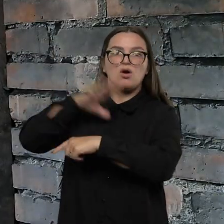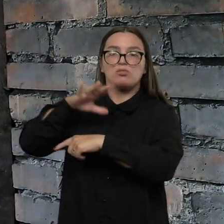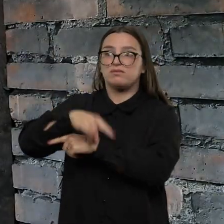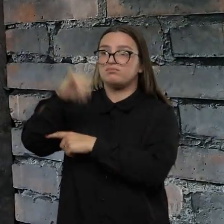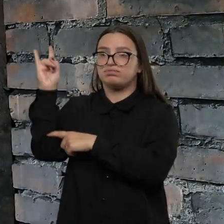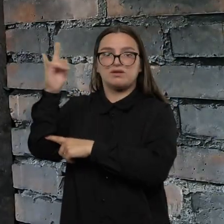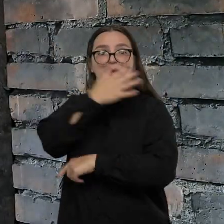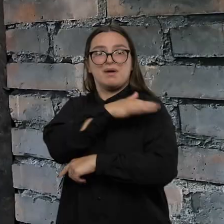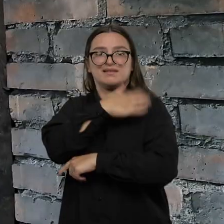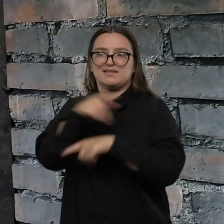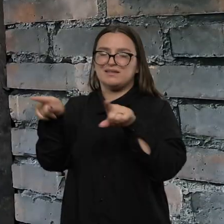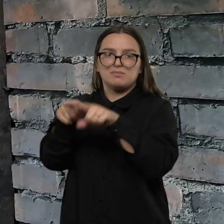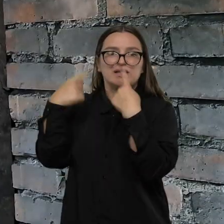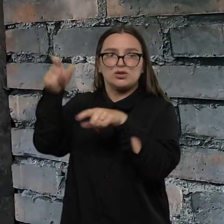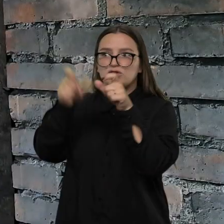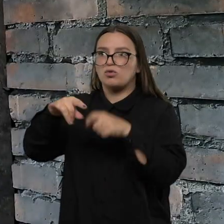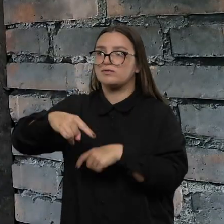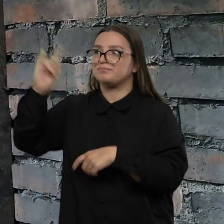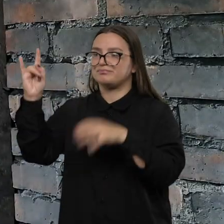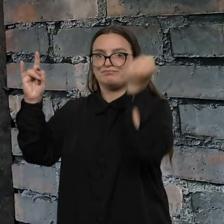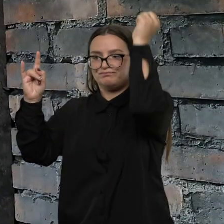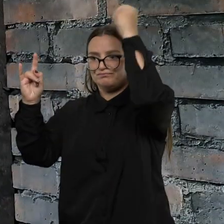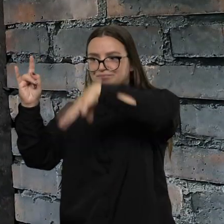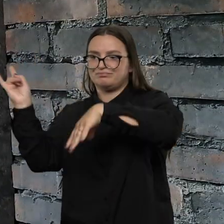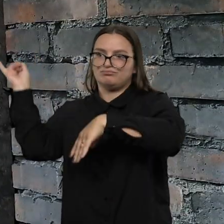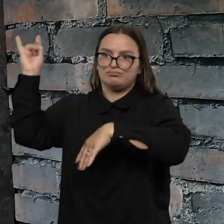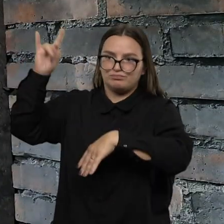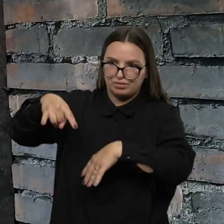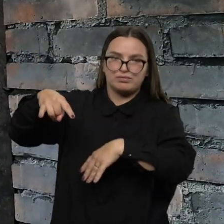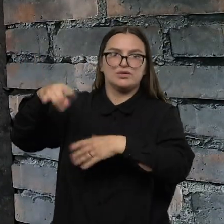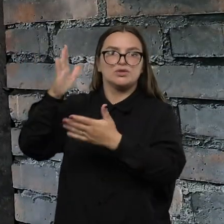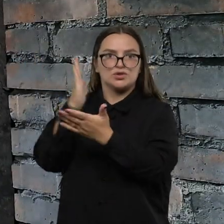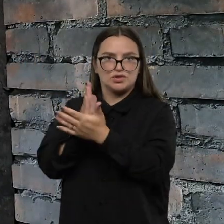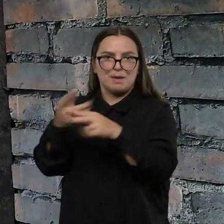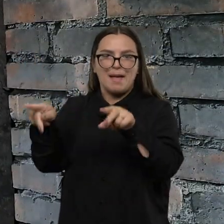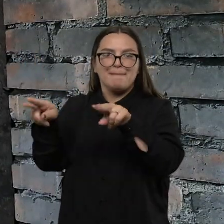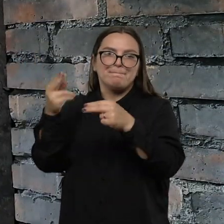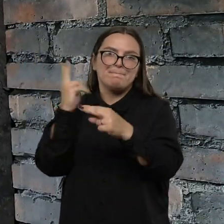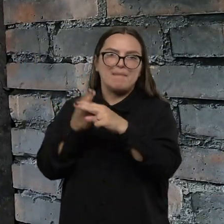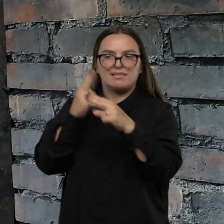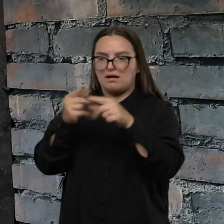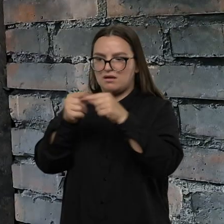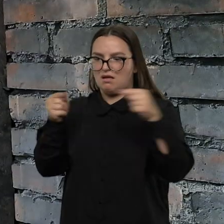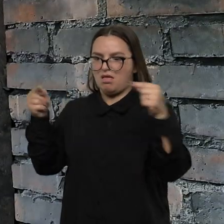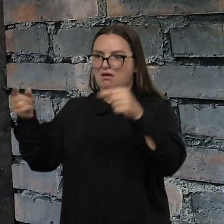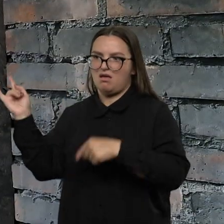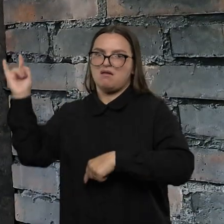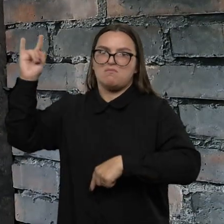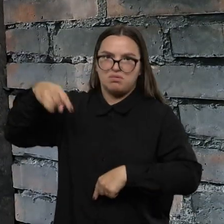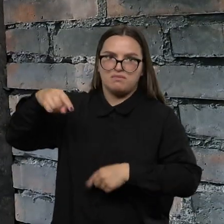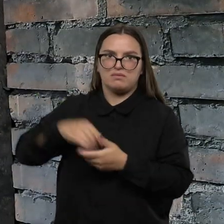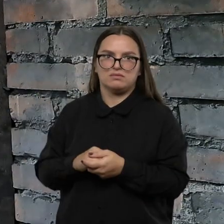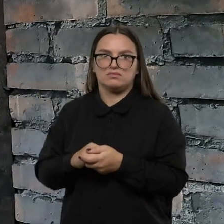anga, liukas, per kurį mesdavo partizanus, kitus kalinius, tai jis buvo užverčiamas tokias didelę